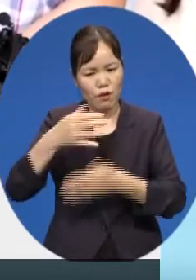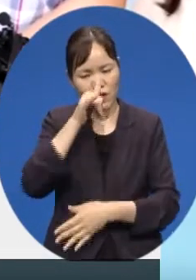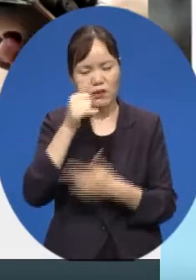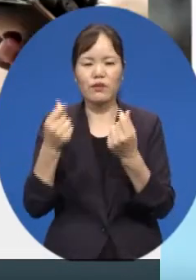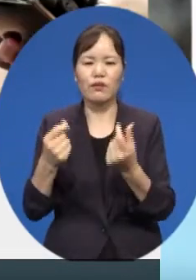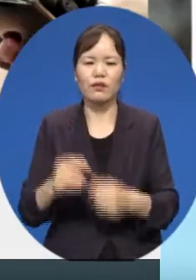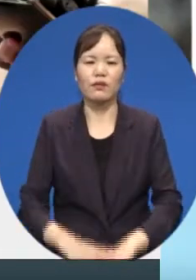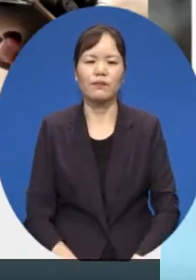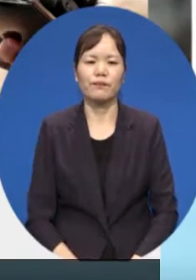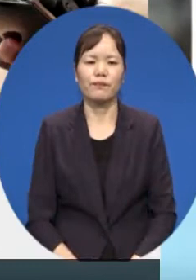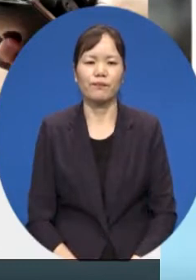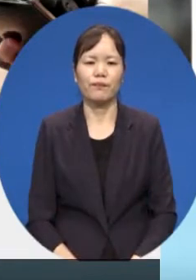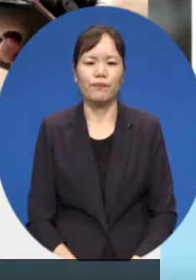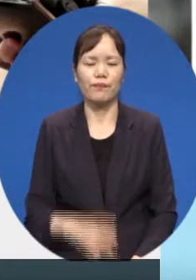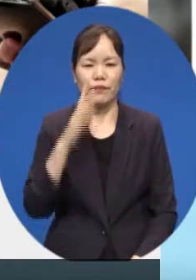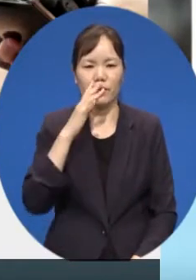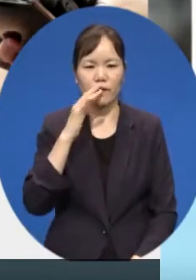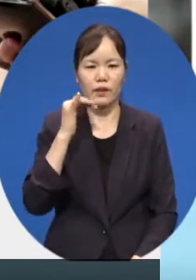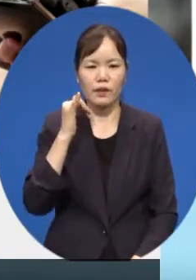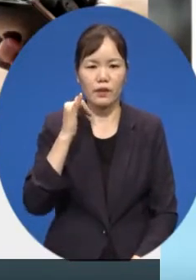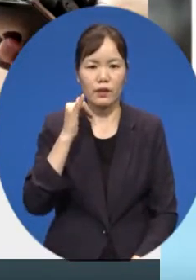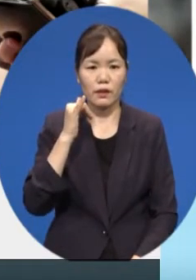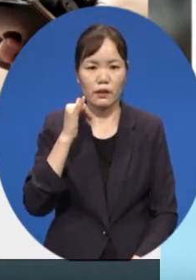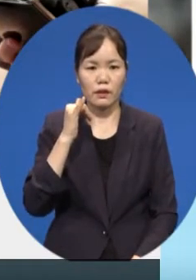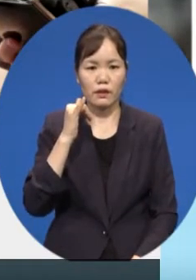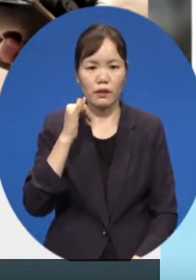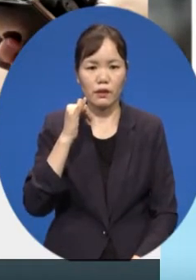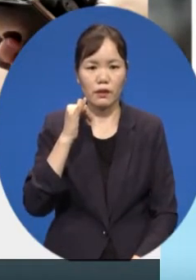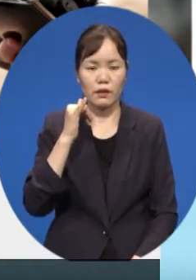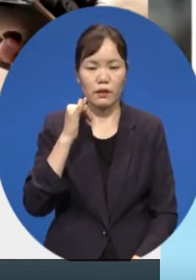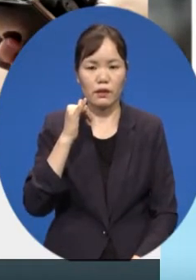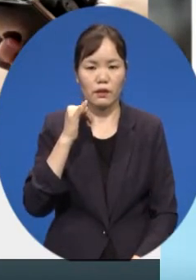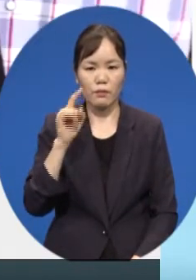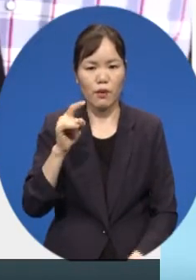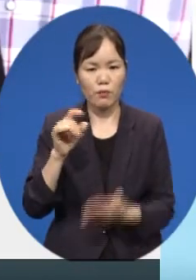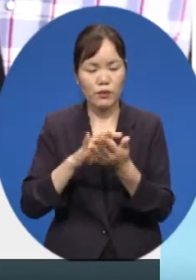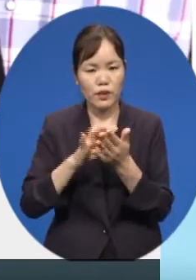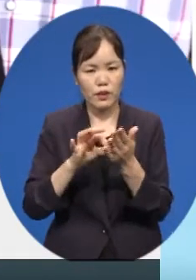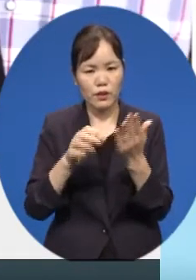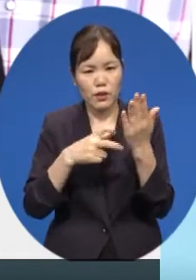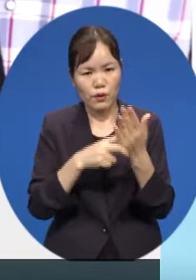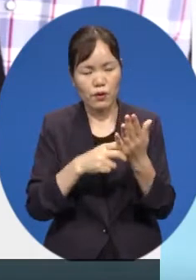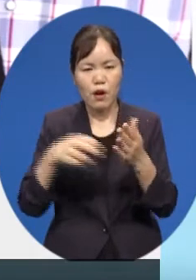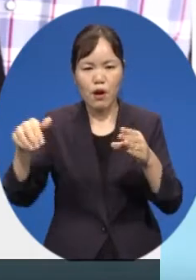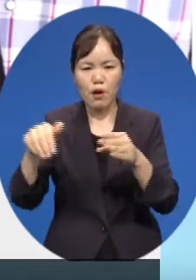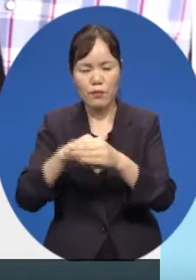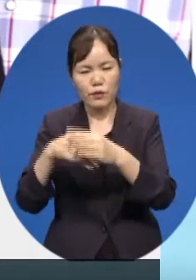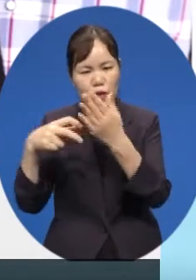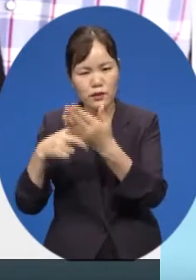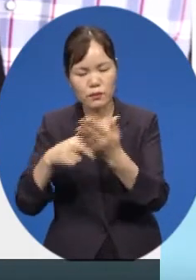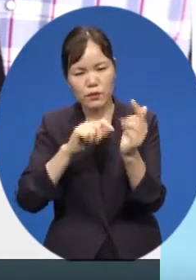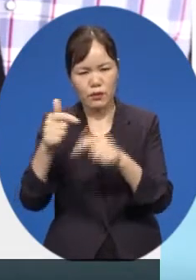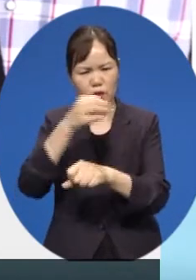그래서 흔히 말해서 뭐 어머니 이용권 이라든가 저희들이 넘어 늘 받아들일지 내 이용권 그 다음에 뭐 문화상품권 이런 것들을